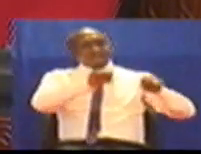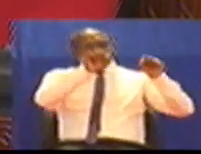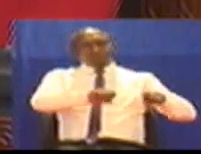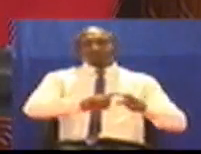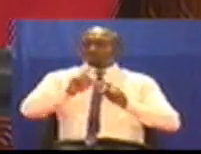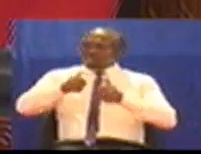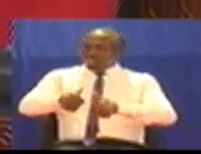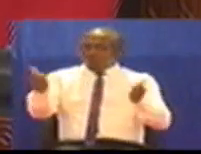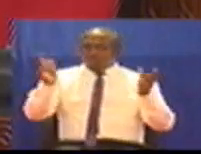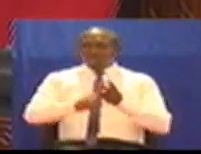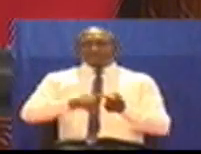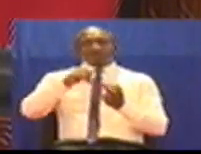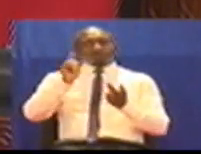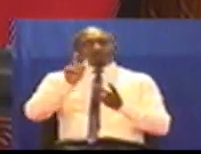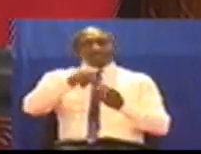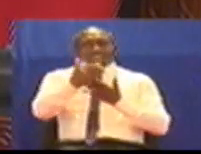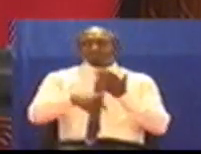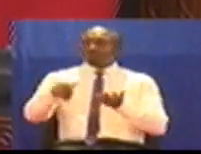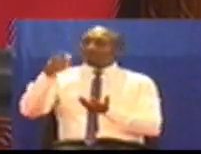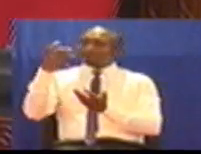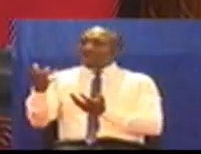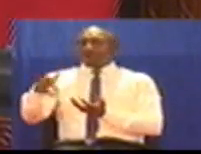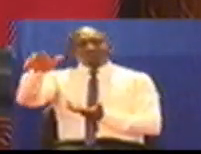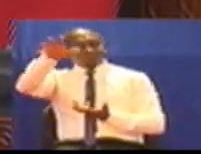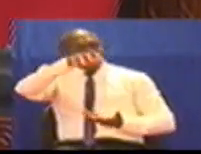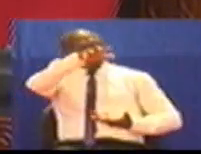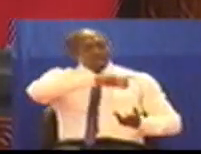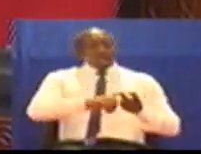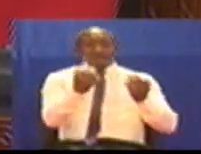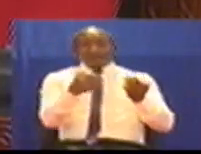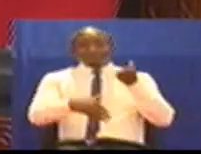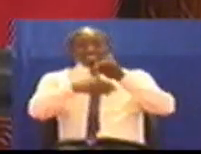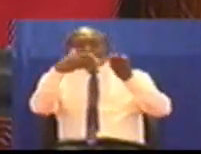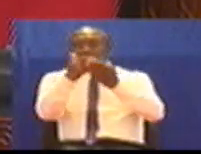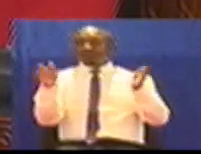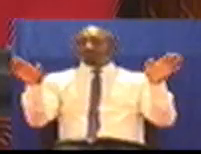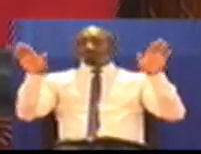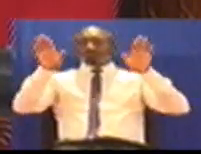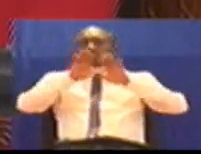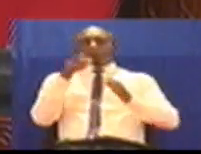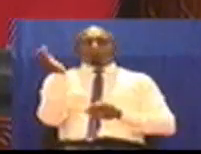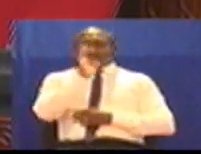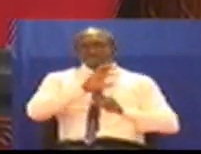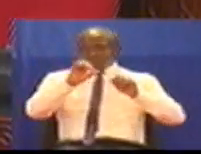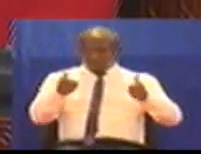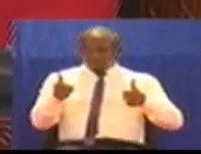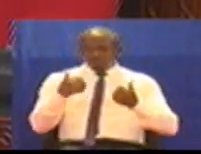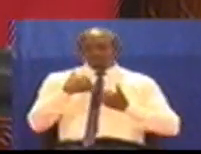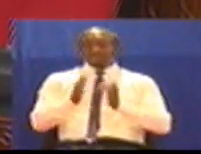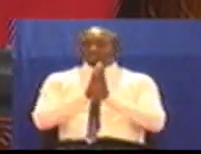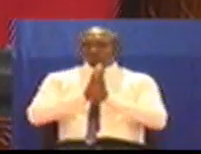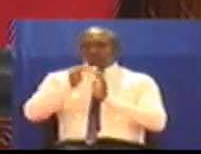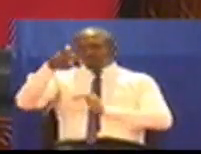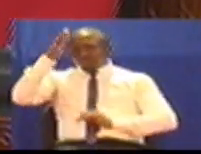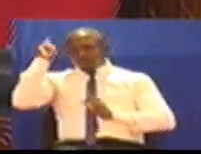walisomba mchanga, wananchi walikusanya mawe, lakini maboma yale hayajakamilika. Naishukuru sana serikali.